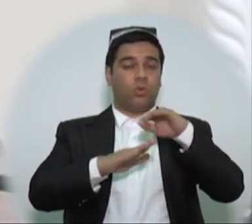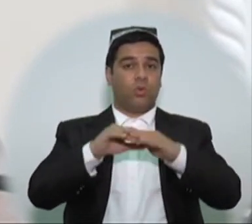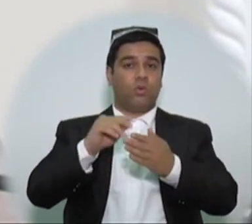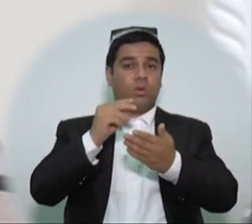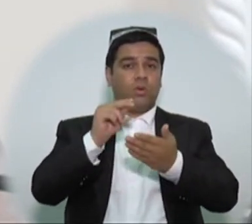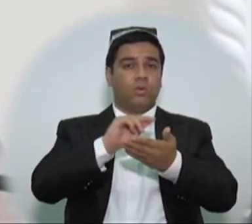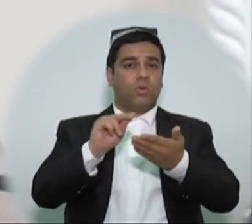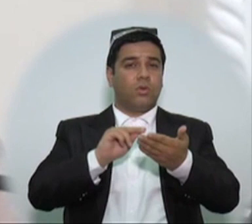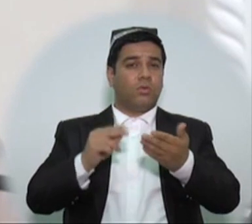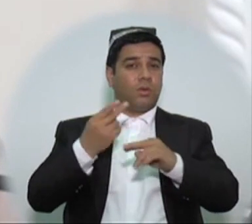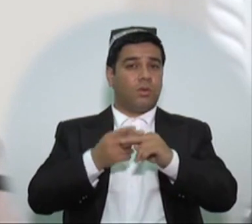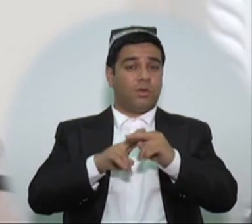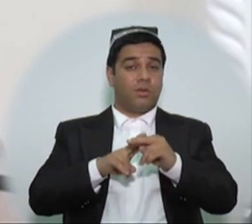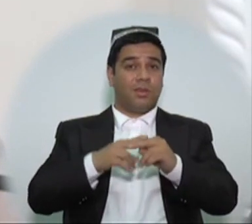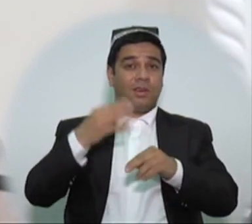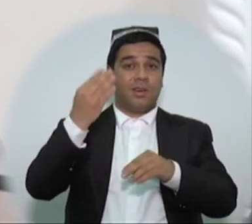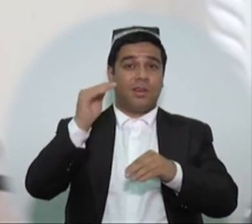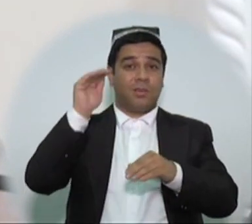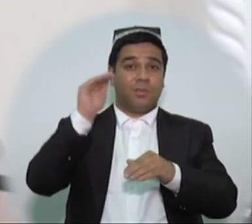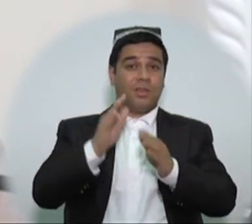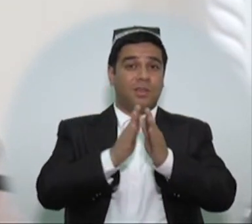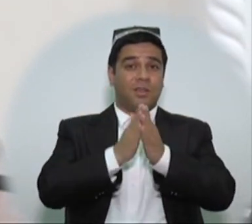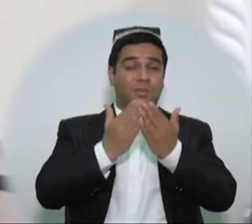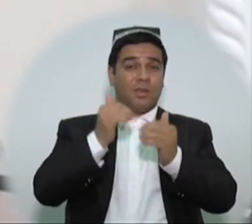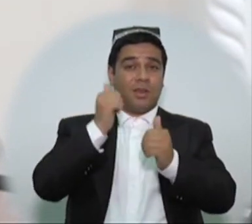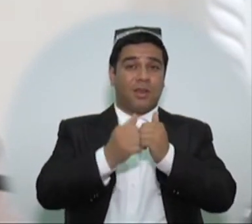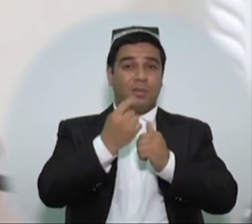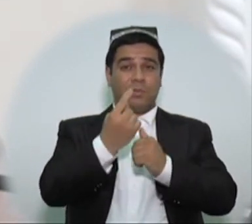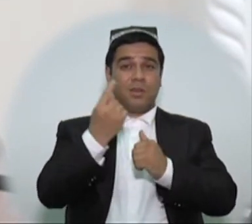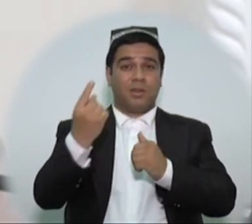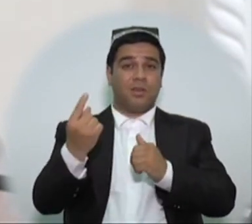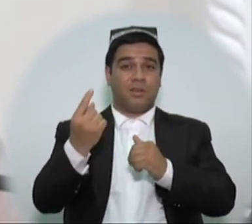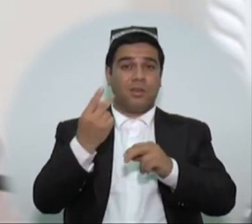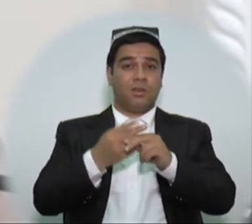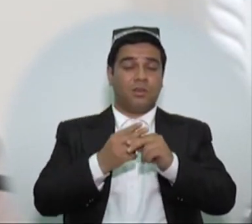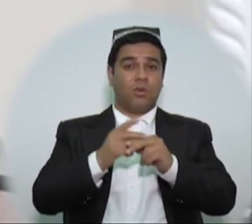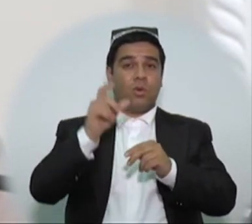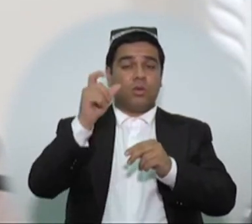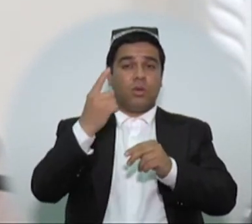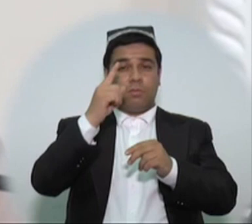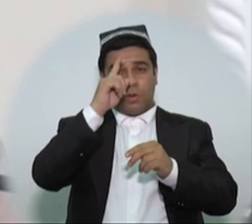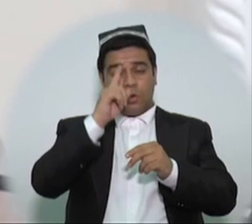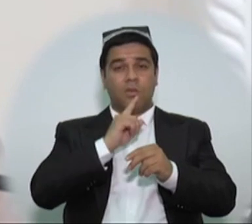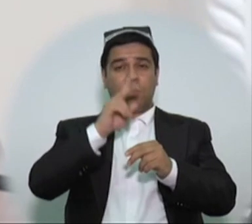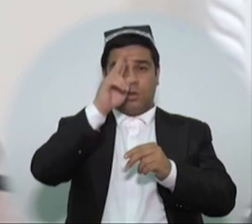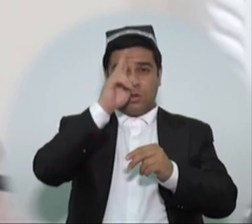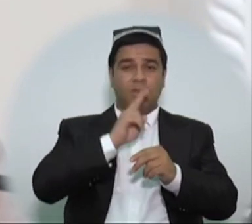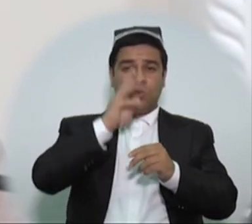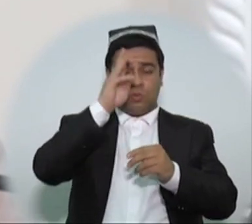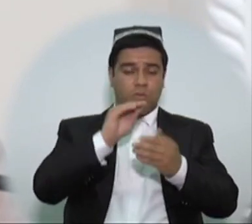Ya'ni 40 ming kitobni har biriga xattotlar bir oylab, ikki oylab, uch oylab